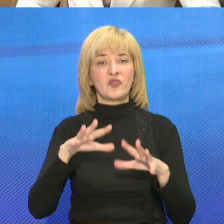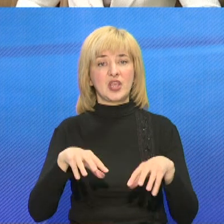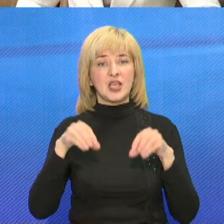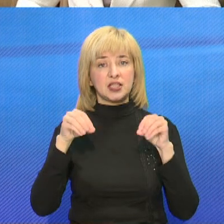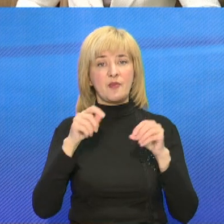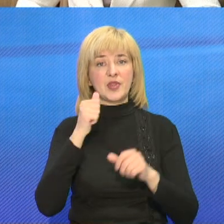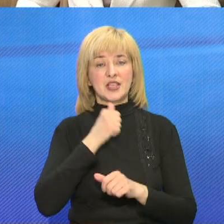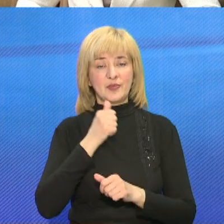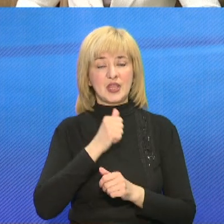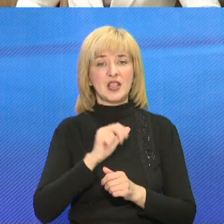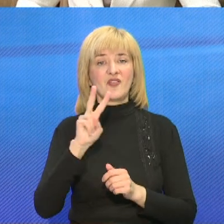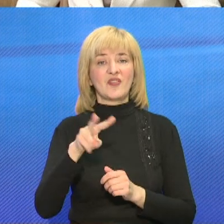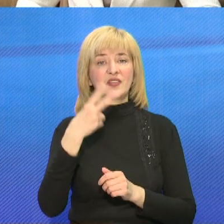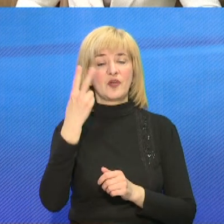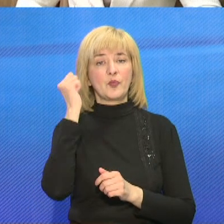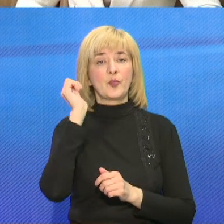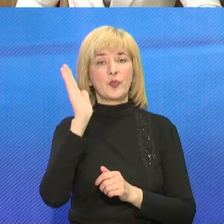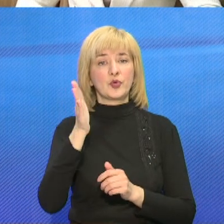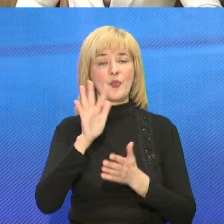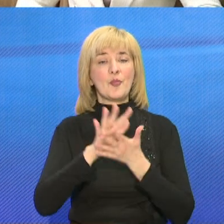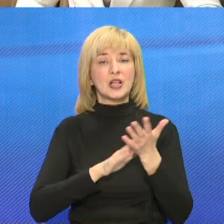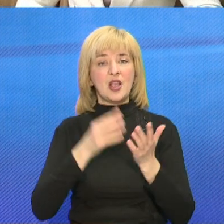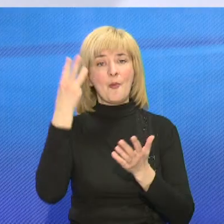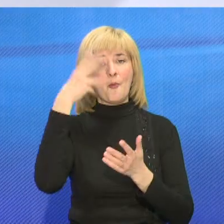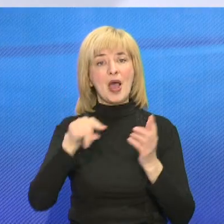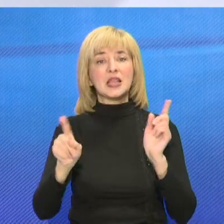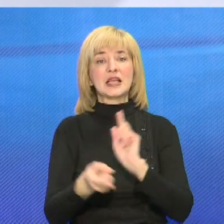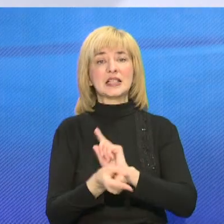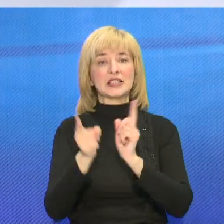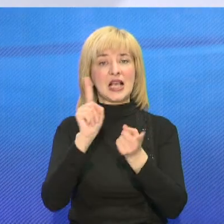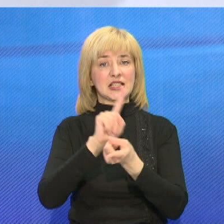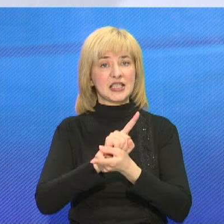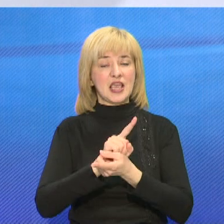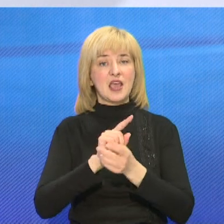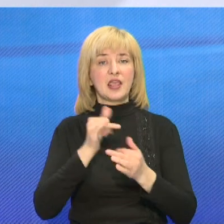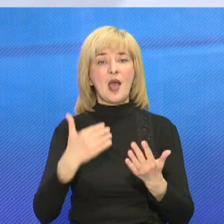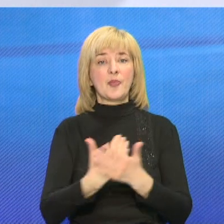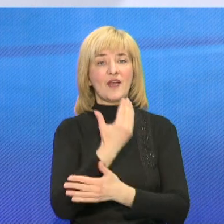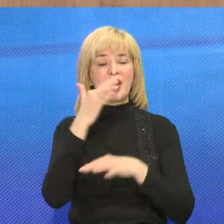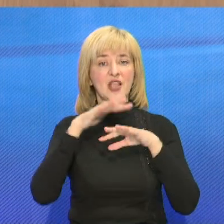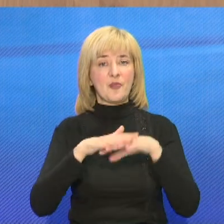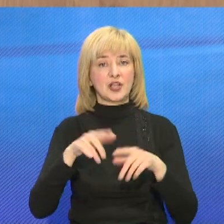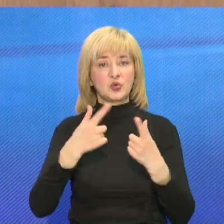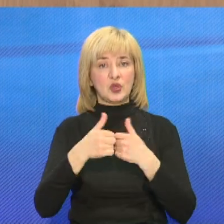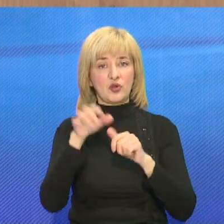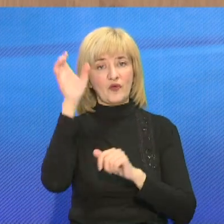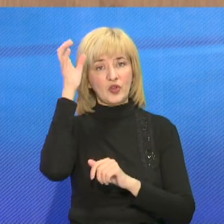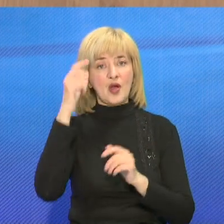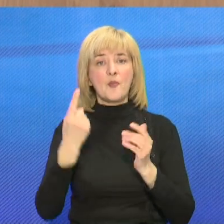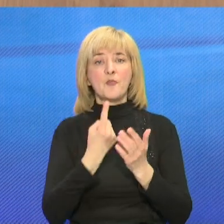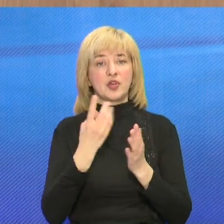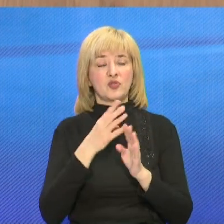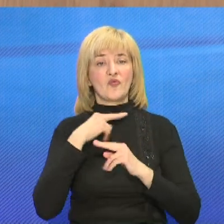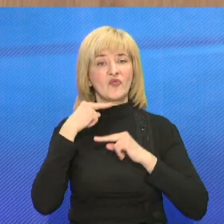У 2022-м будет протягнута модернизация и обновление баз установ эдукации в области. Першесную вагу нададут